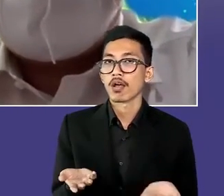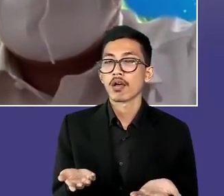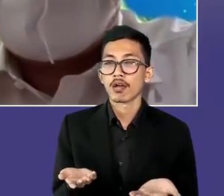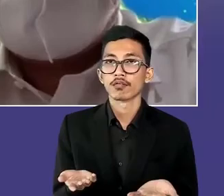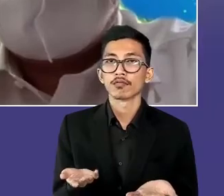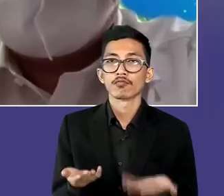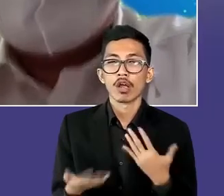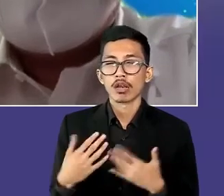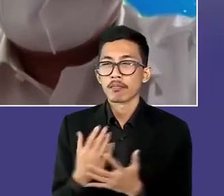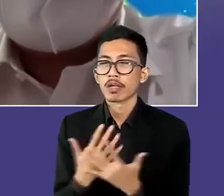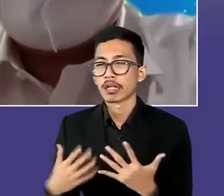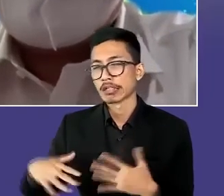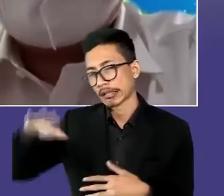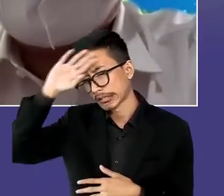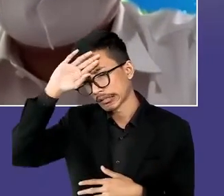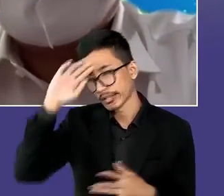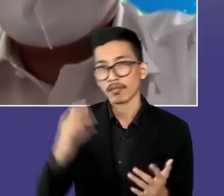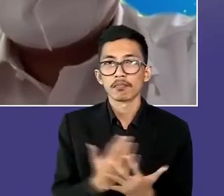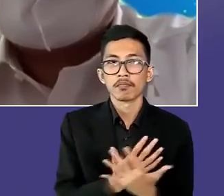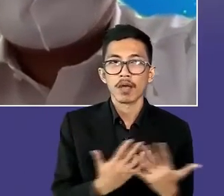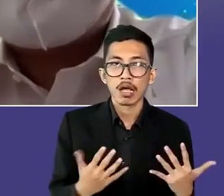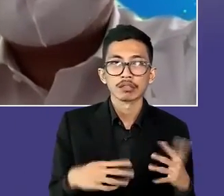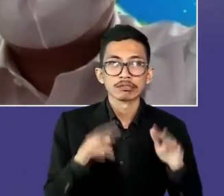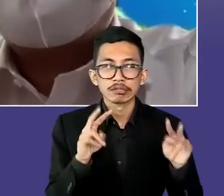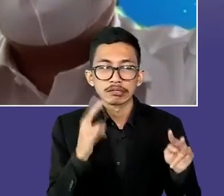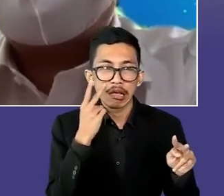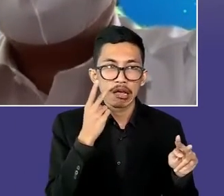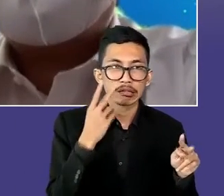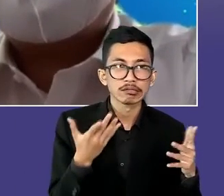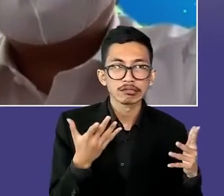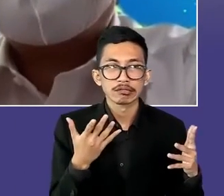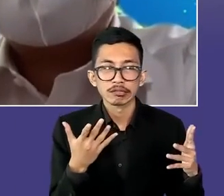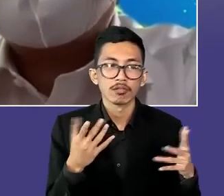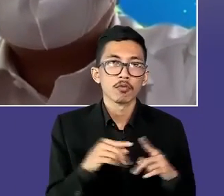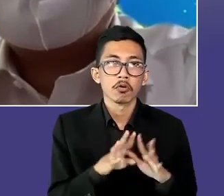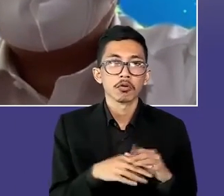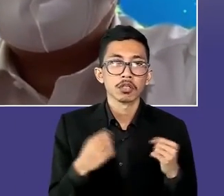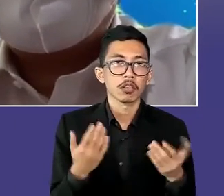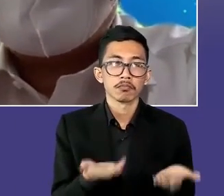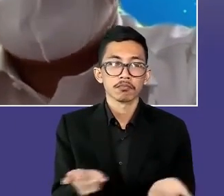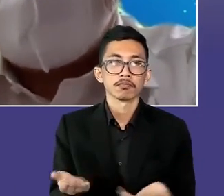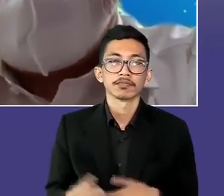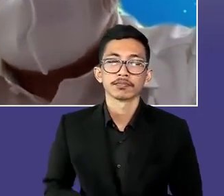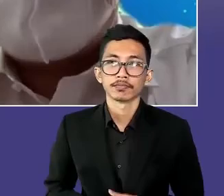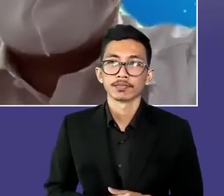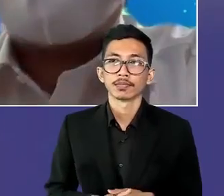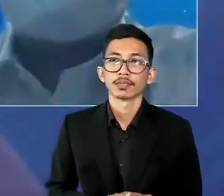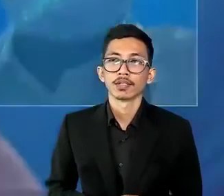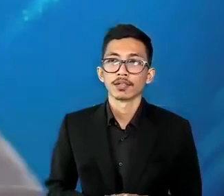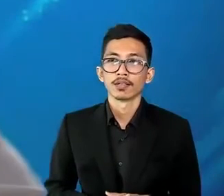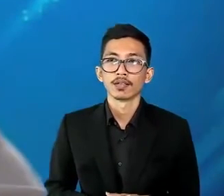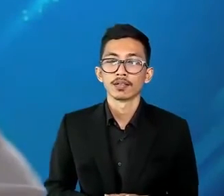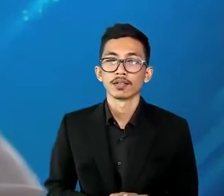kondisi sakit, tapi ada juga yang masih dalam kondisi yang was-was dalam menjalankan protokol kesehatan. Silakan dokter.